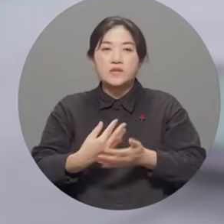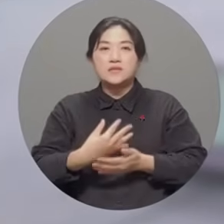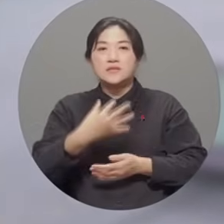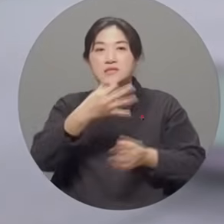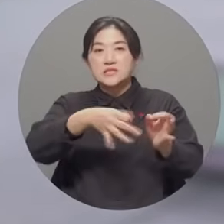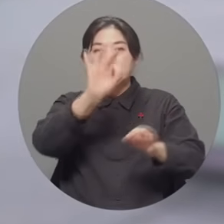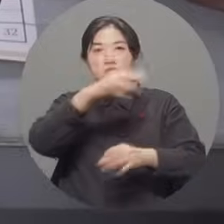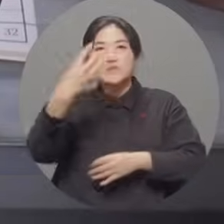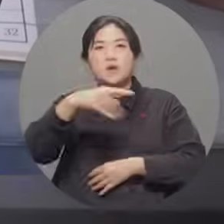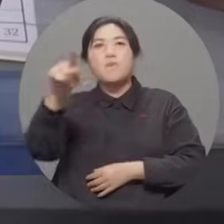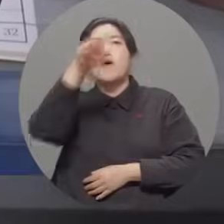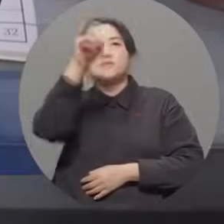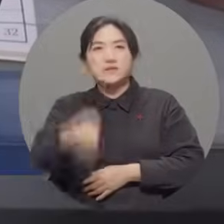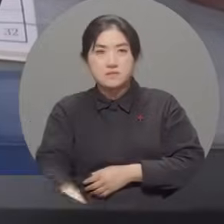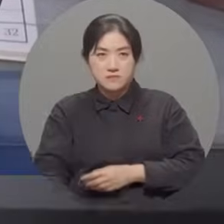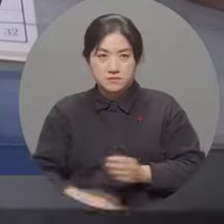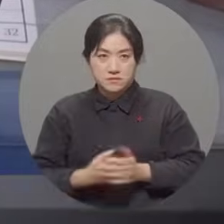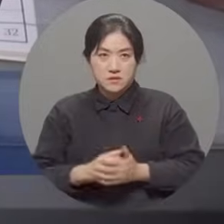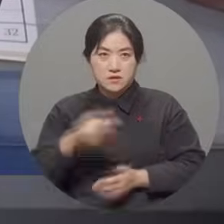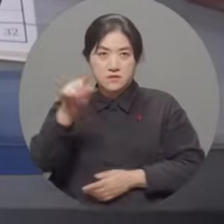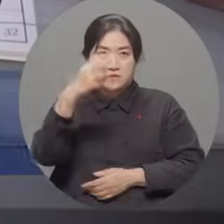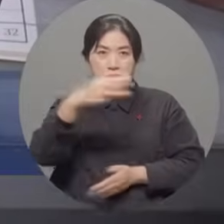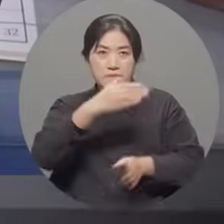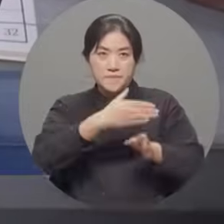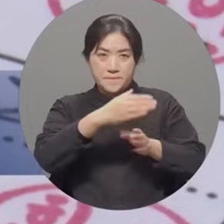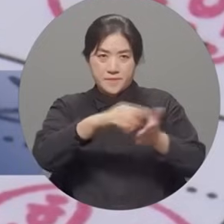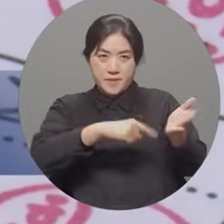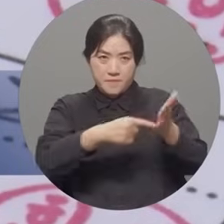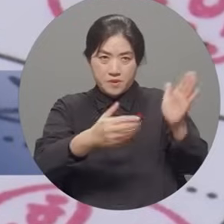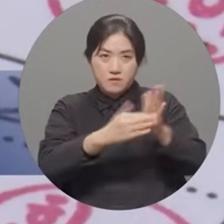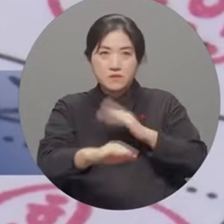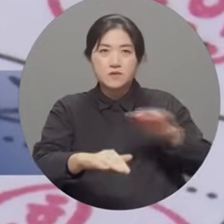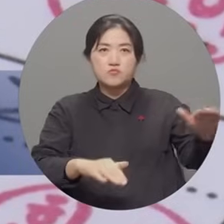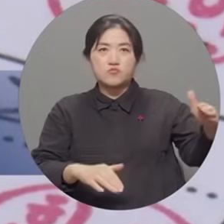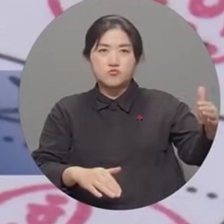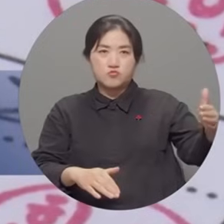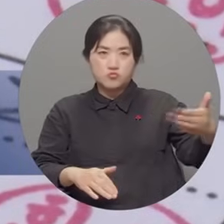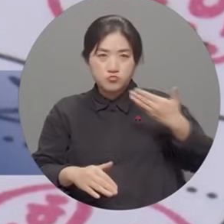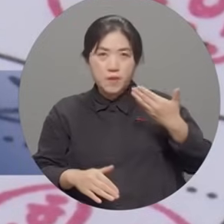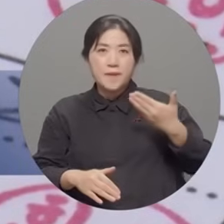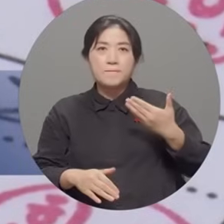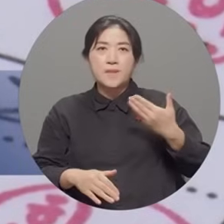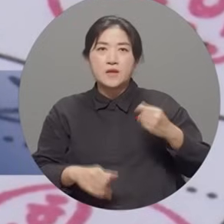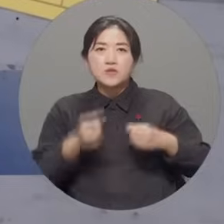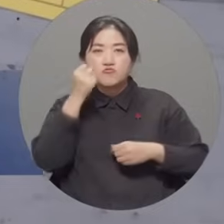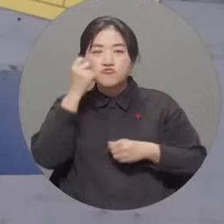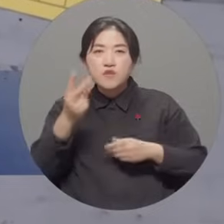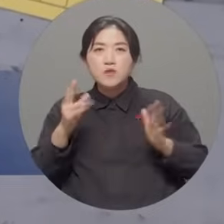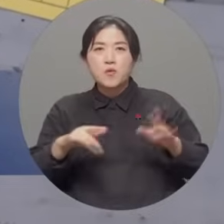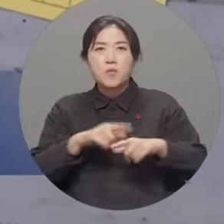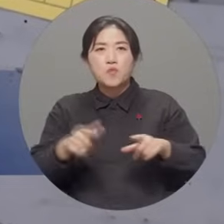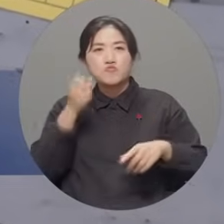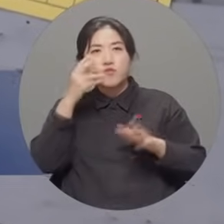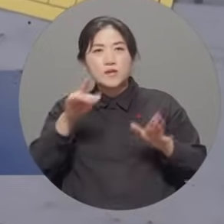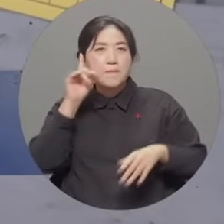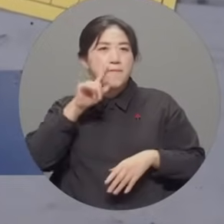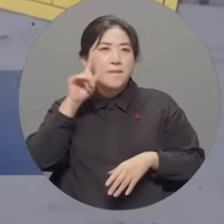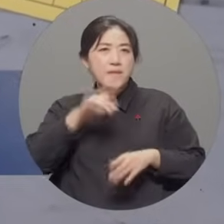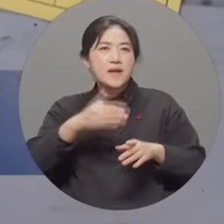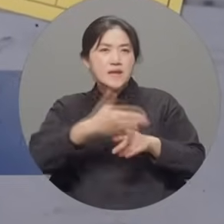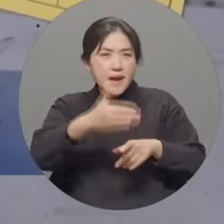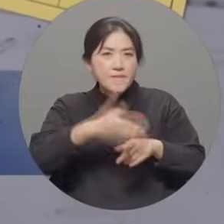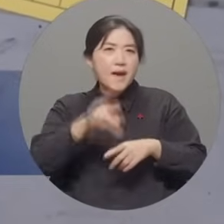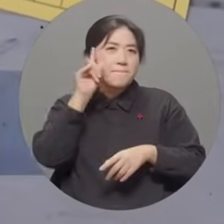했습니다. 1,300을 갚고 걔네들이 주는 건 900. 두 달 동안 매일 갚으면서 매일. 일수라고 하잖아요.